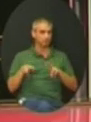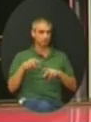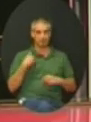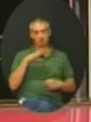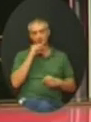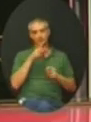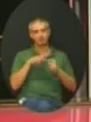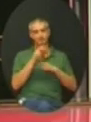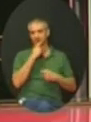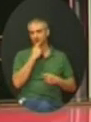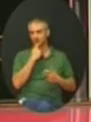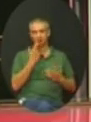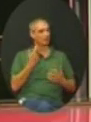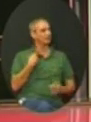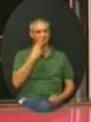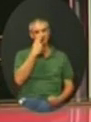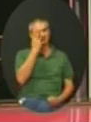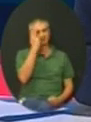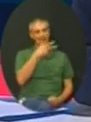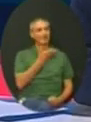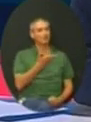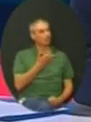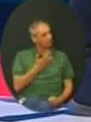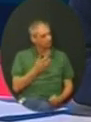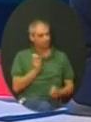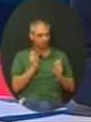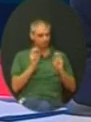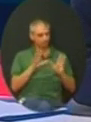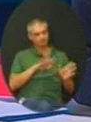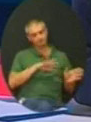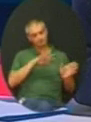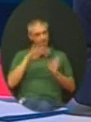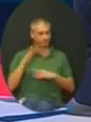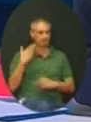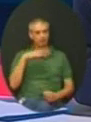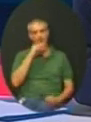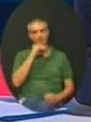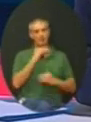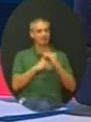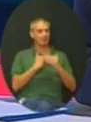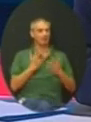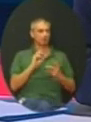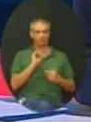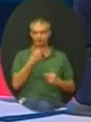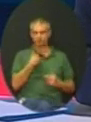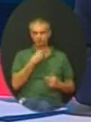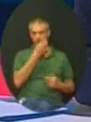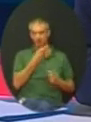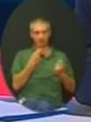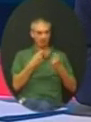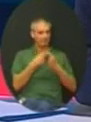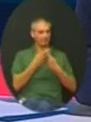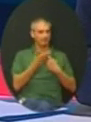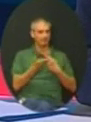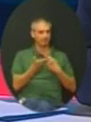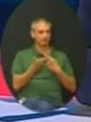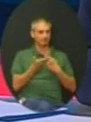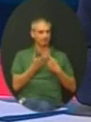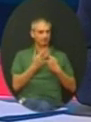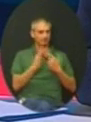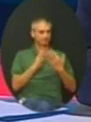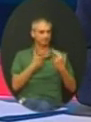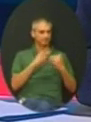מדברים על הצנזורה. לא, אני מנסה להבין את העניין הזה. אני מעדיף את השקט הזה. אוקיי, בסדר, אז בואו נדבר על תהליך קבלה. קודם כל שאלתי אותך לגבי הגל,